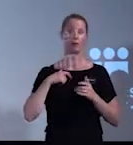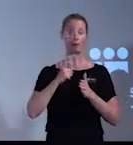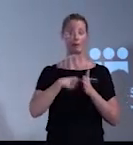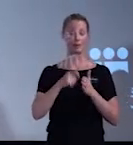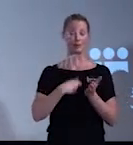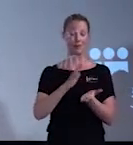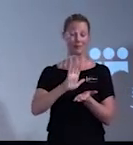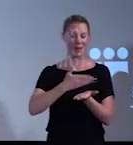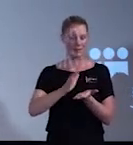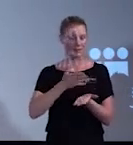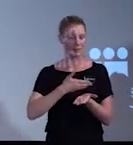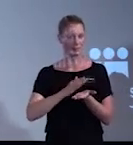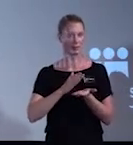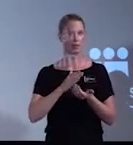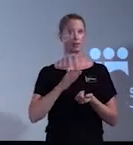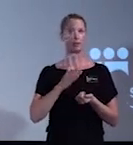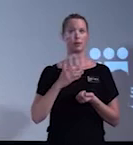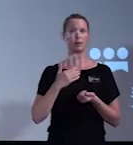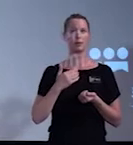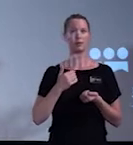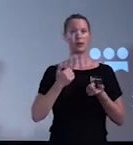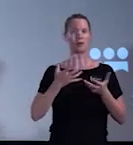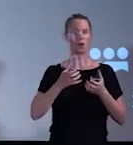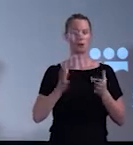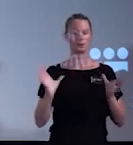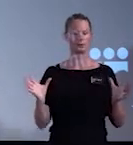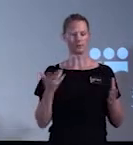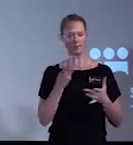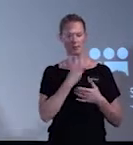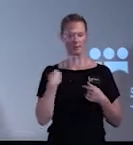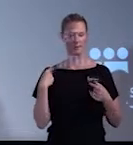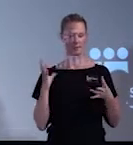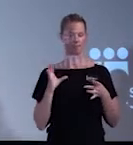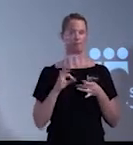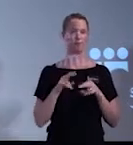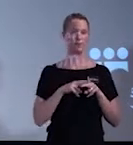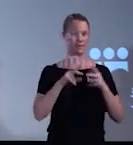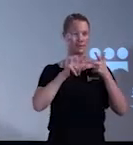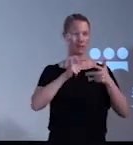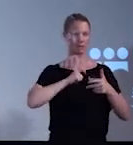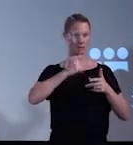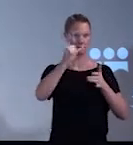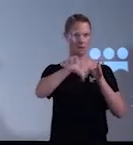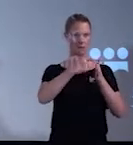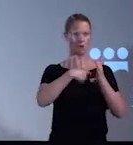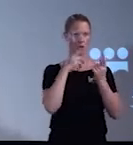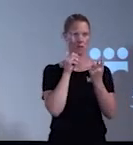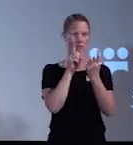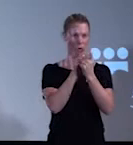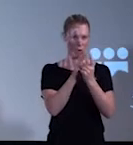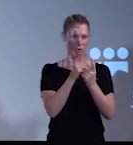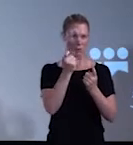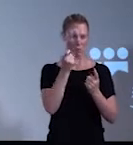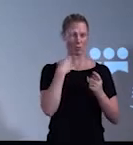filmens berättelser, det är ju det som är det som sammanför oss. När man ser en film och känner igen sig och man kan mötas.